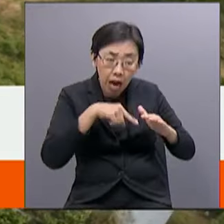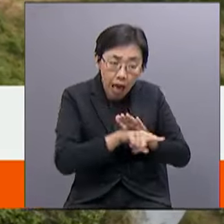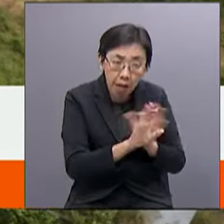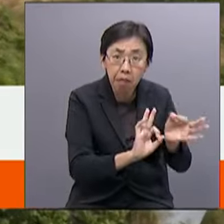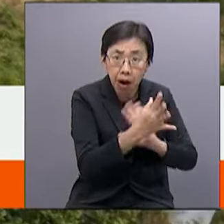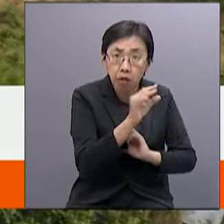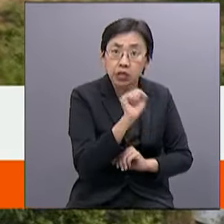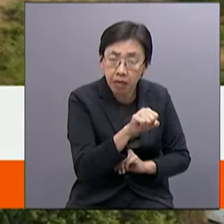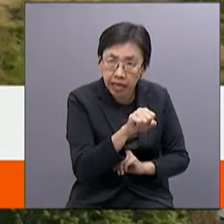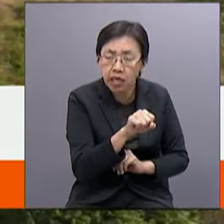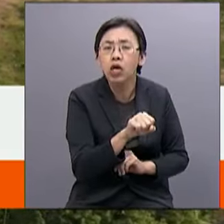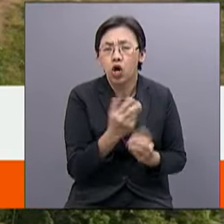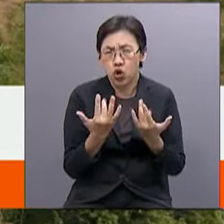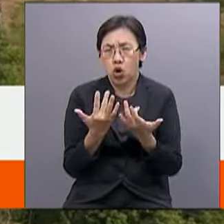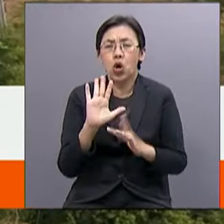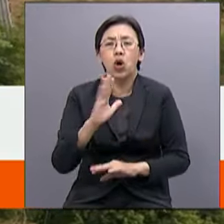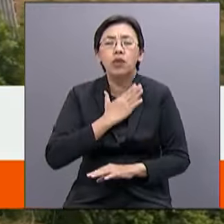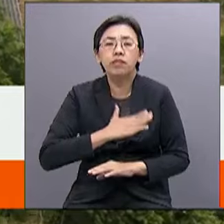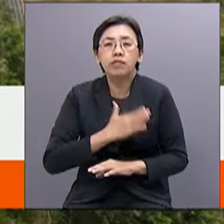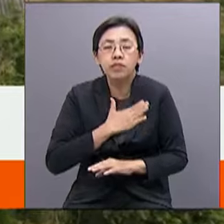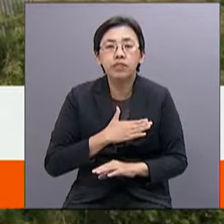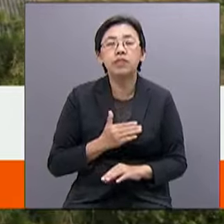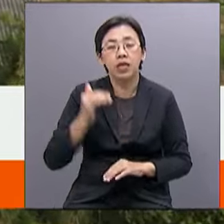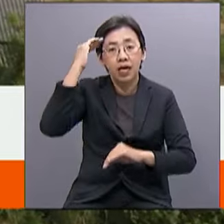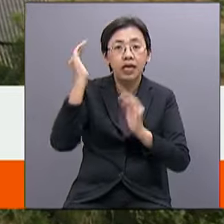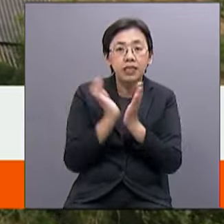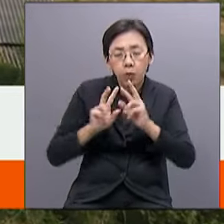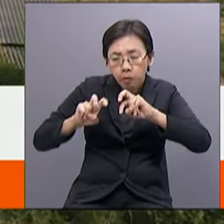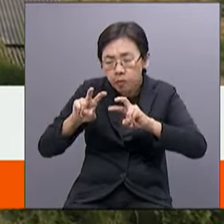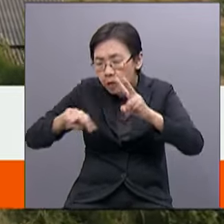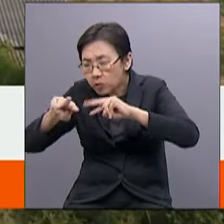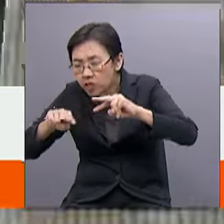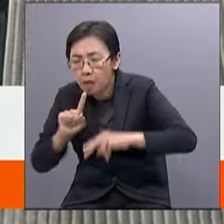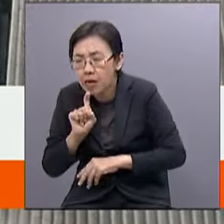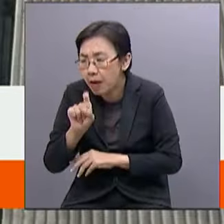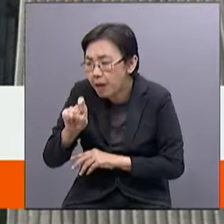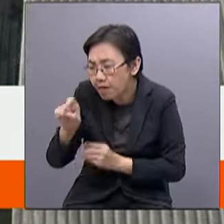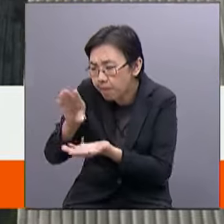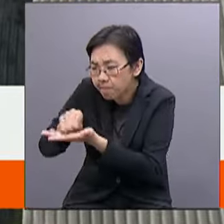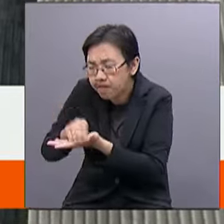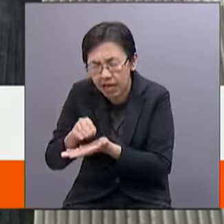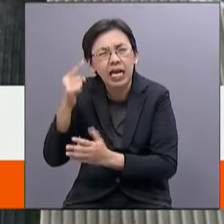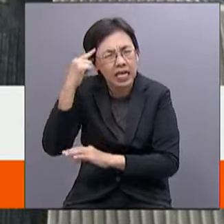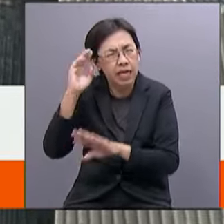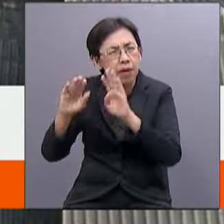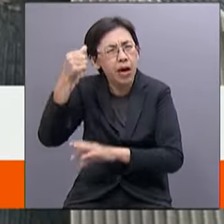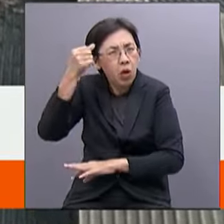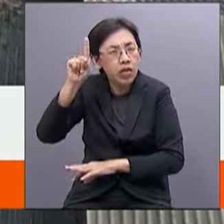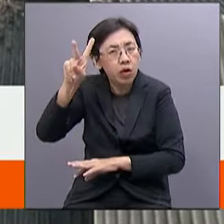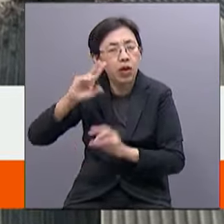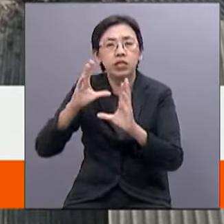ตรงนี้เนี่ยจะขอเวลาฝ่ายสืบสวนของเราอีกนิดนึงครับเรากำลังขยายผลภายในวันสองวันนี้ให้เกิดความชัดเจน